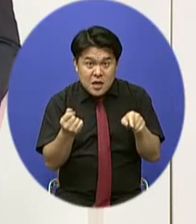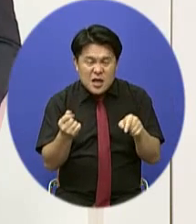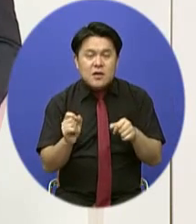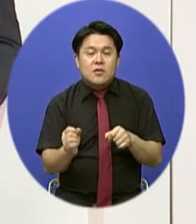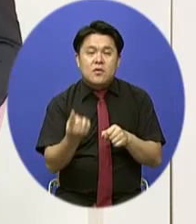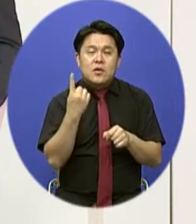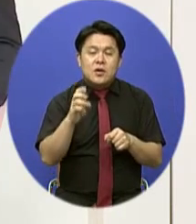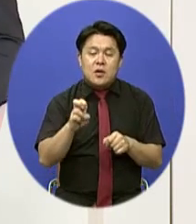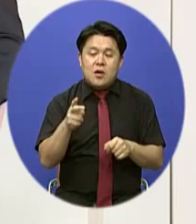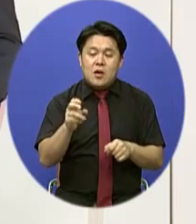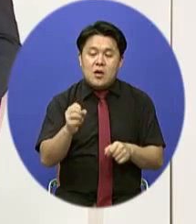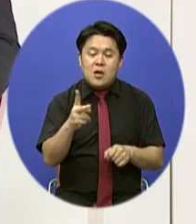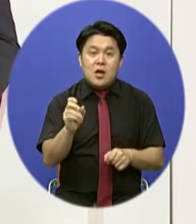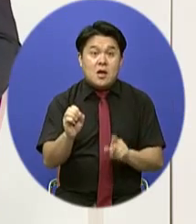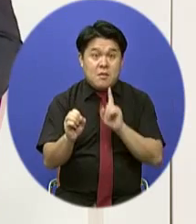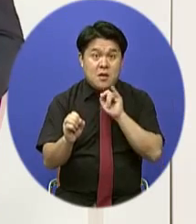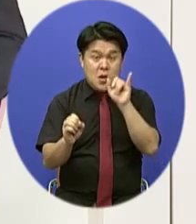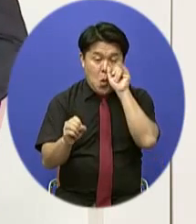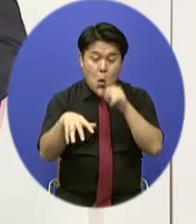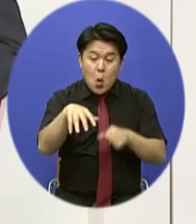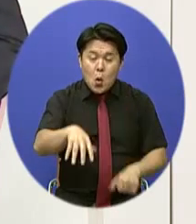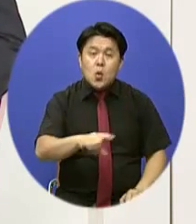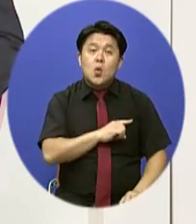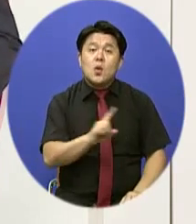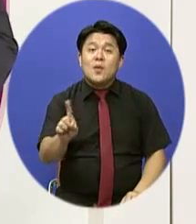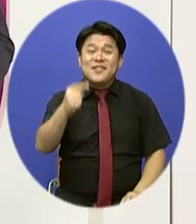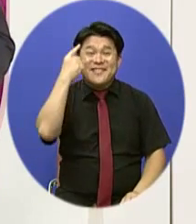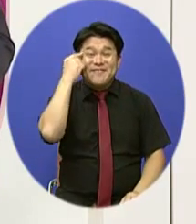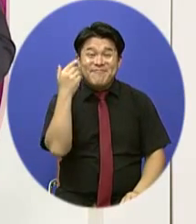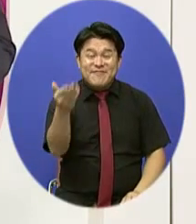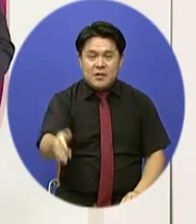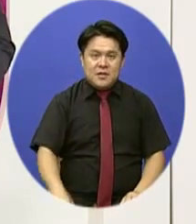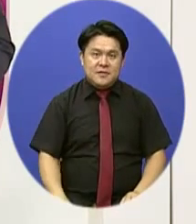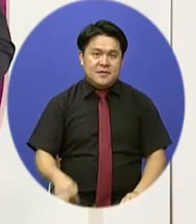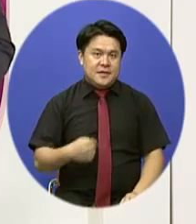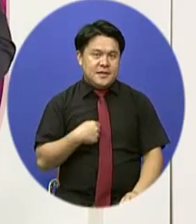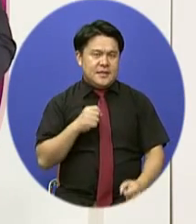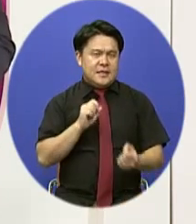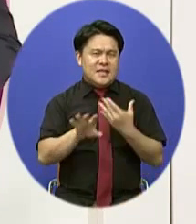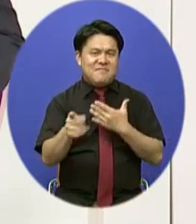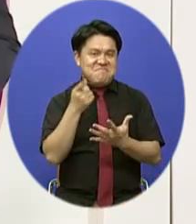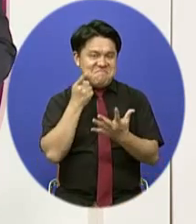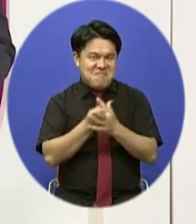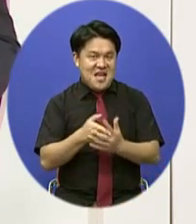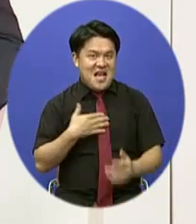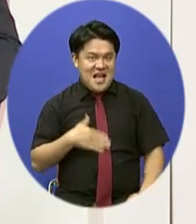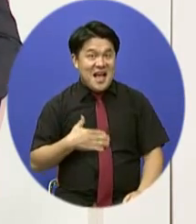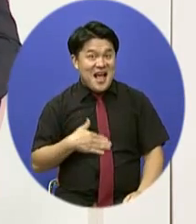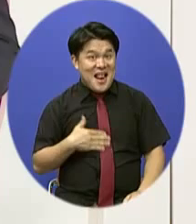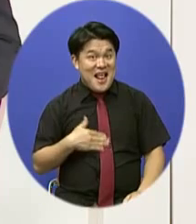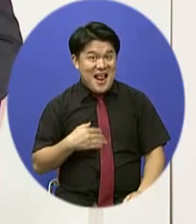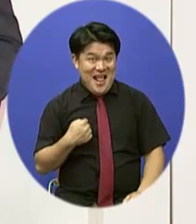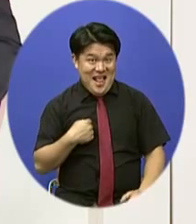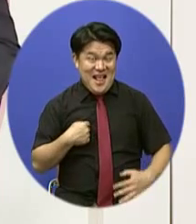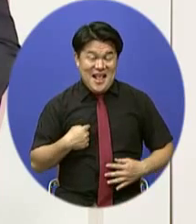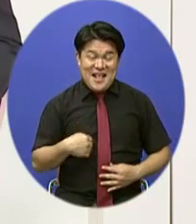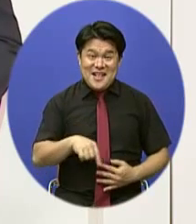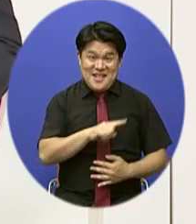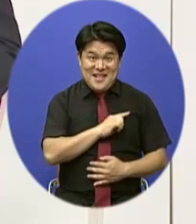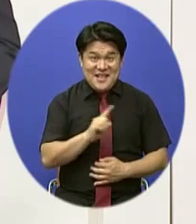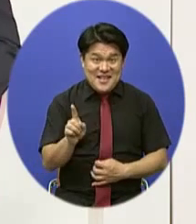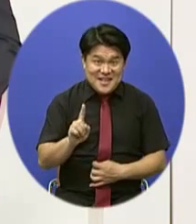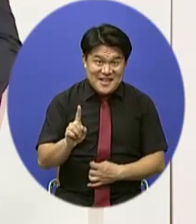통용하기도 하는 이곳은 어디일까요? 아유, 어렵네요. 아, 어려워요? 아유, 네. 나 정답을 지금 알겠는데. 알 것 같아요. 자, 먼저 우리